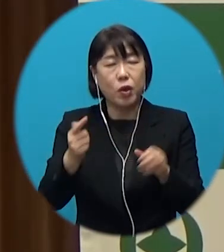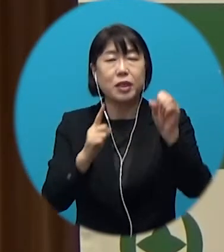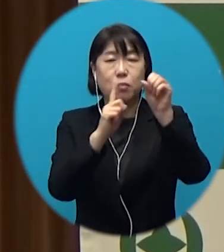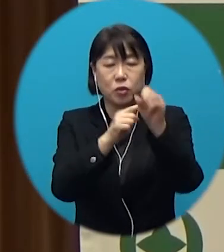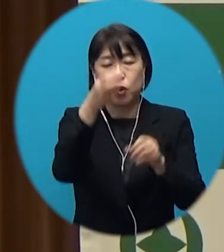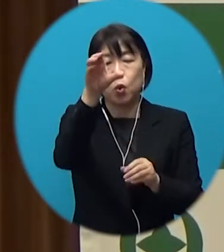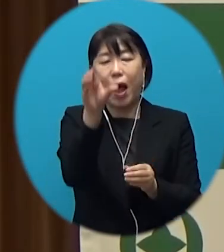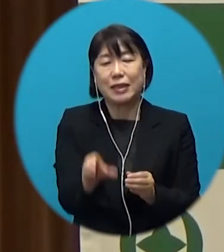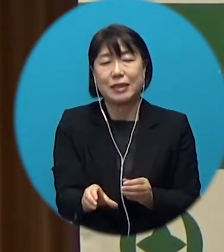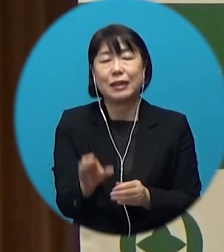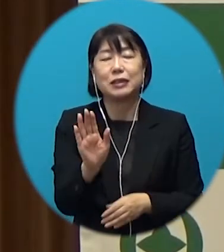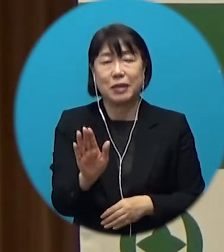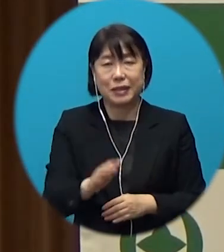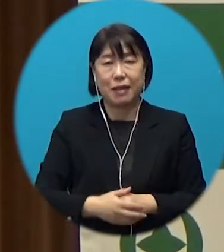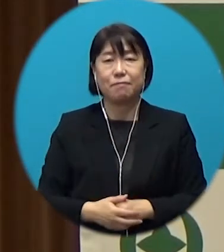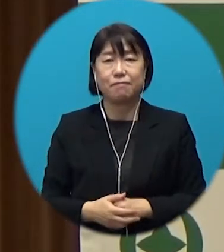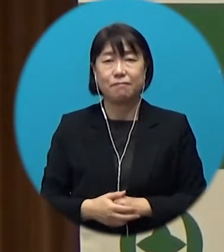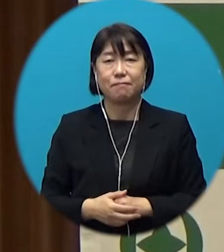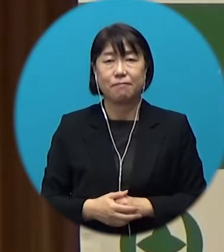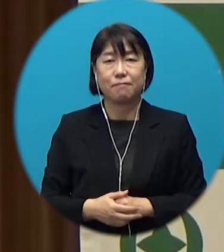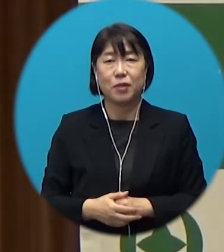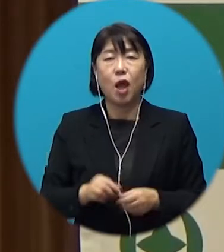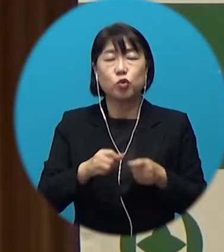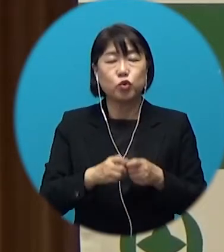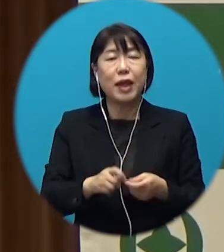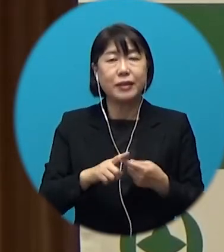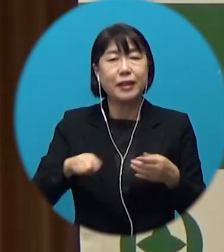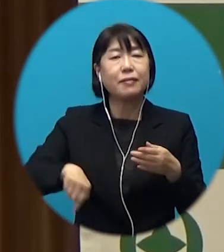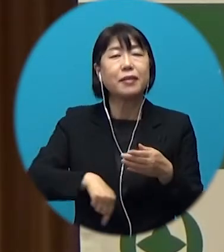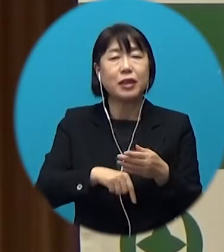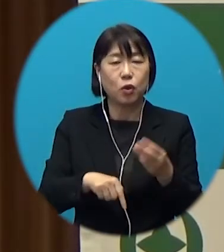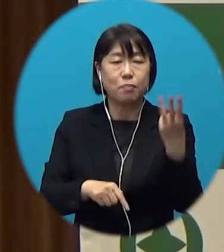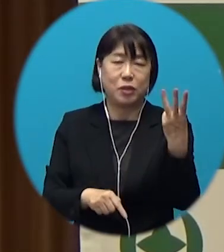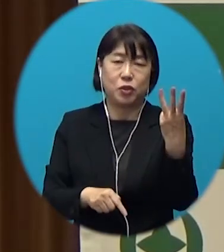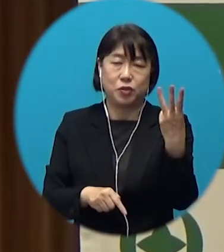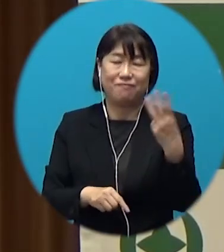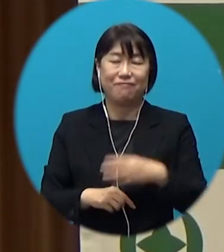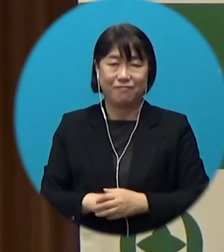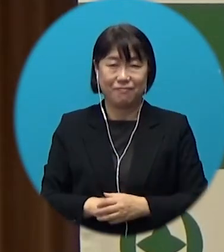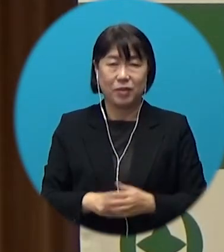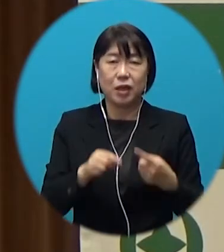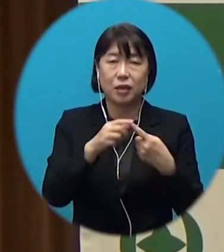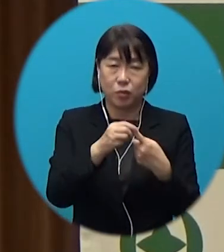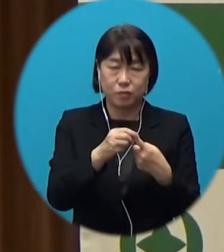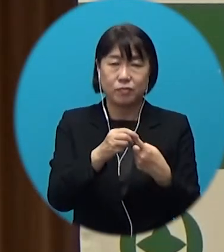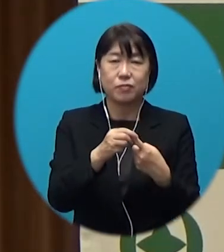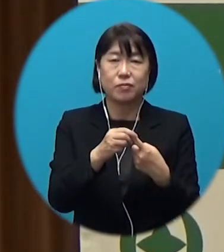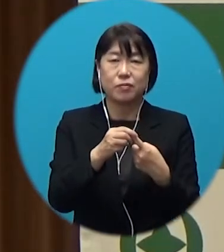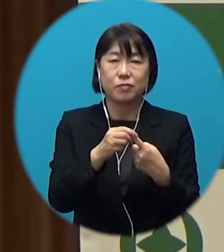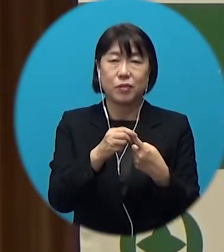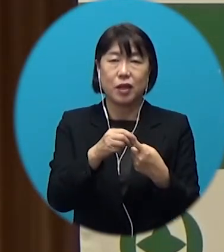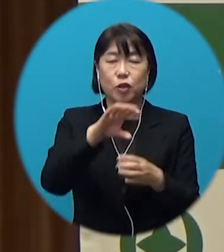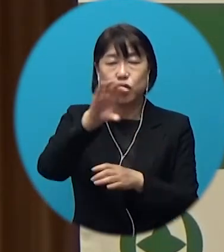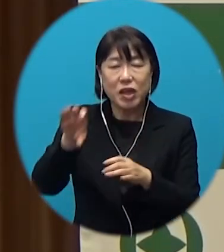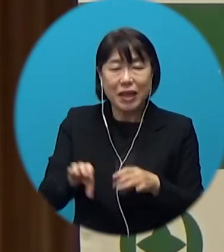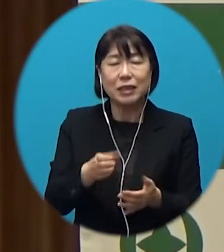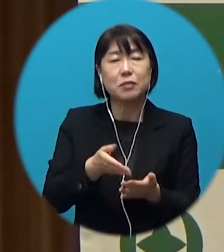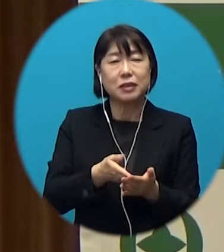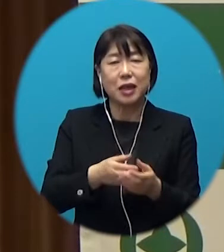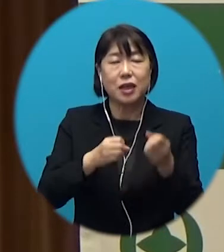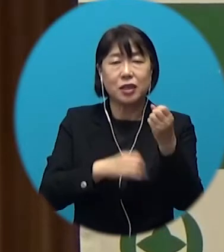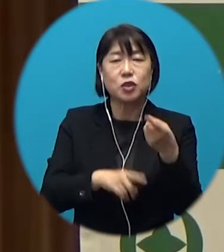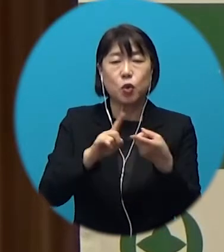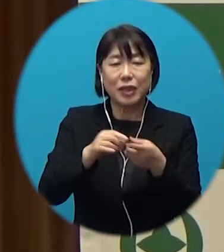ていただいております。具体的な概要としては3点になります。1つ目は繰り返しになりますが、それに財